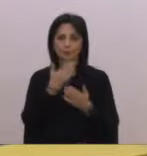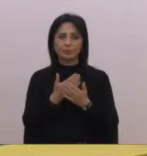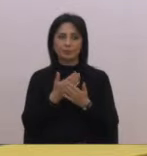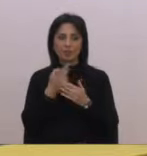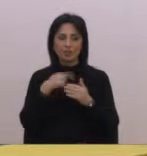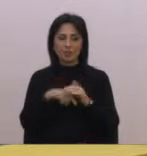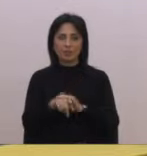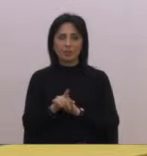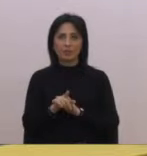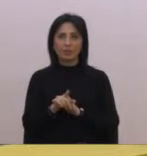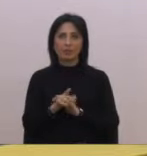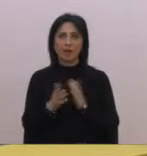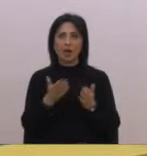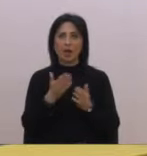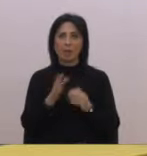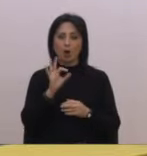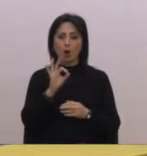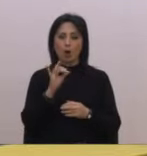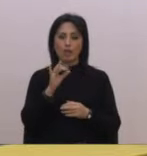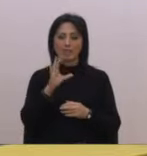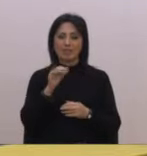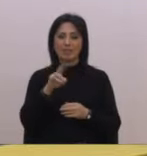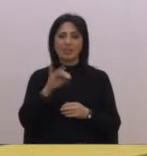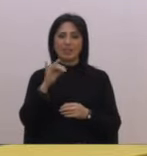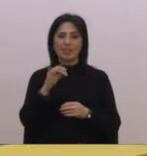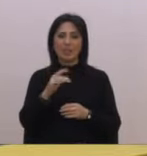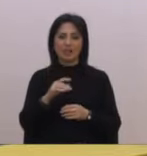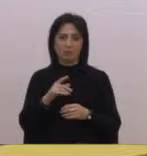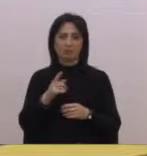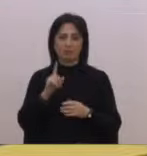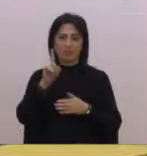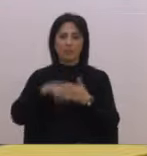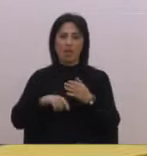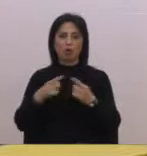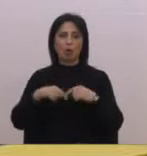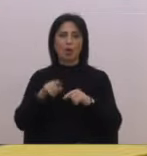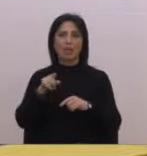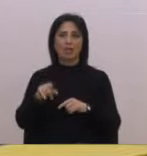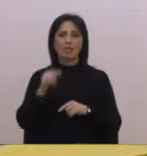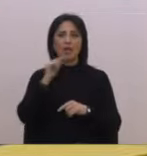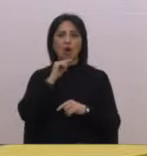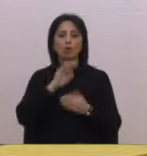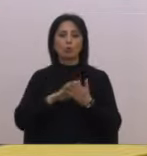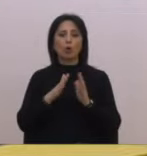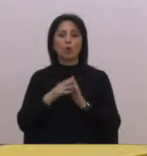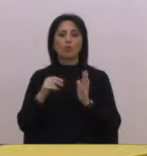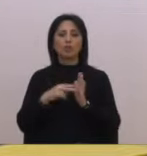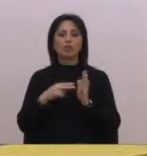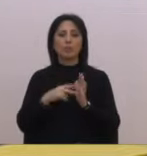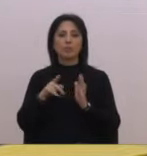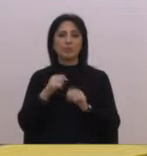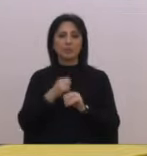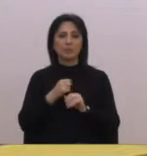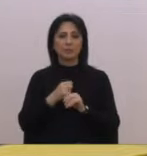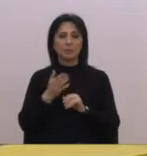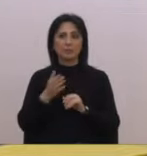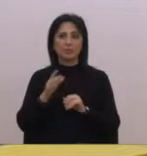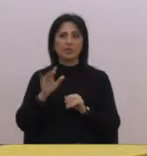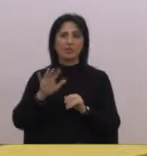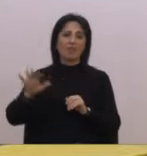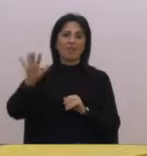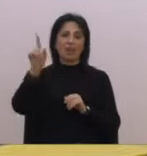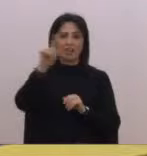მაჩვენებლებიდან, ალბათ OECD-ის სანდო ორგანიზაცია, ერთ-ერთი ყველაზე სანდო, რომელიც ეკონომიკურ მდგომარეობას განვითარებულ ქვეყნებში